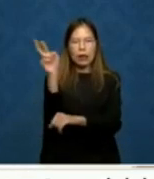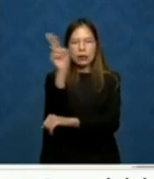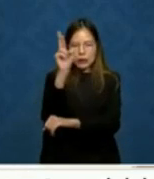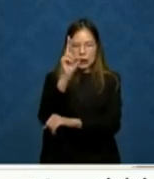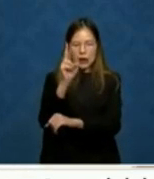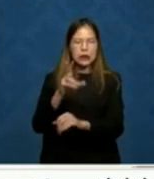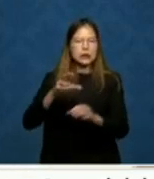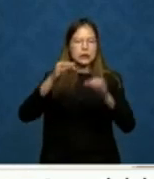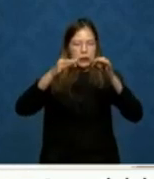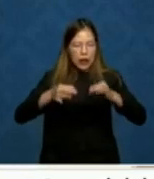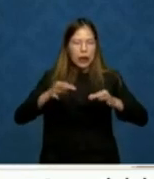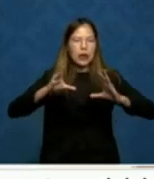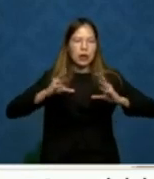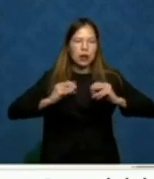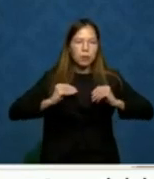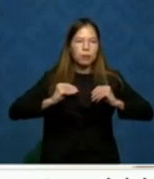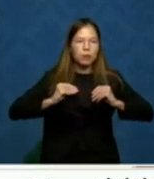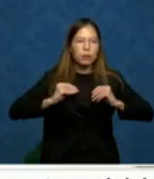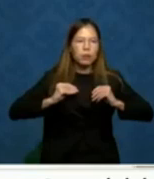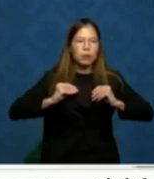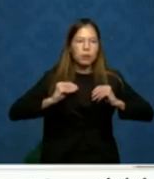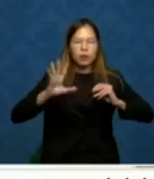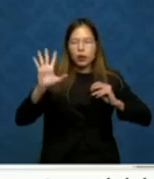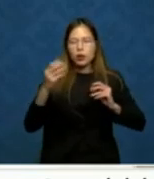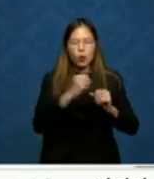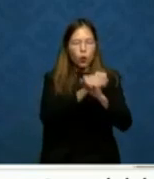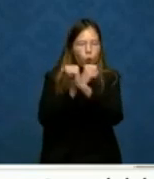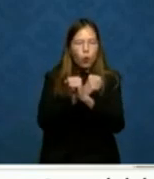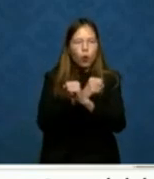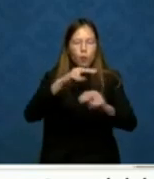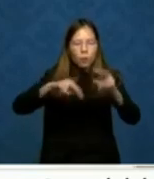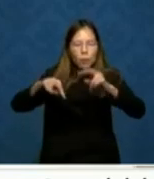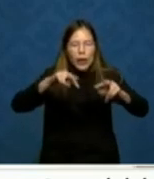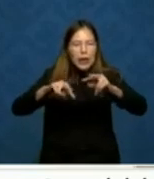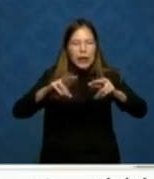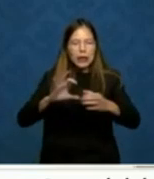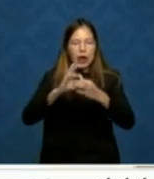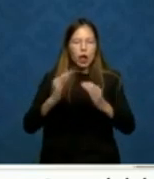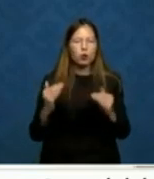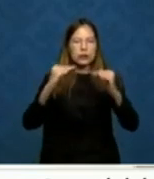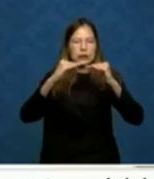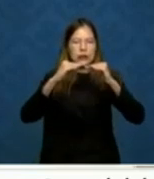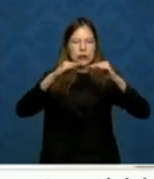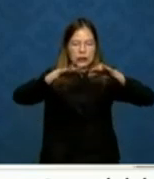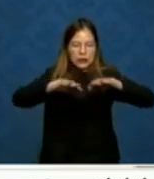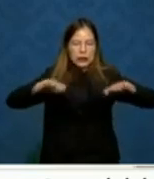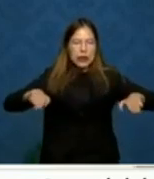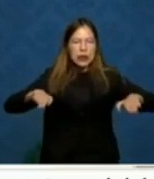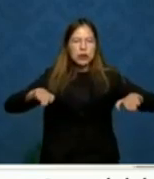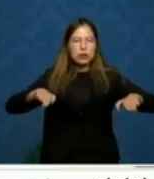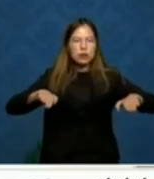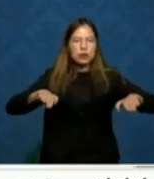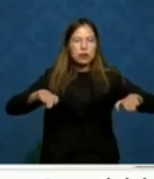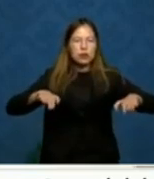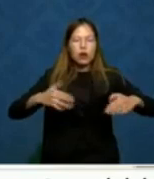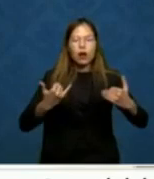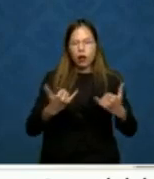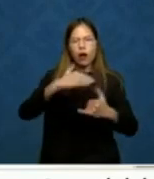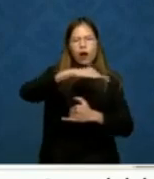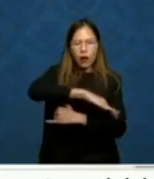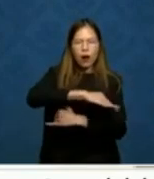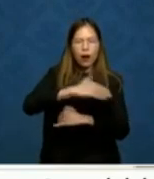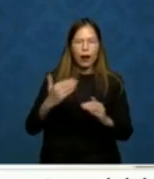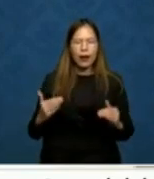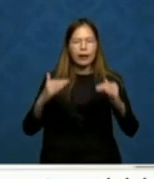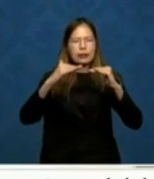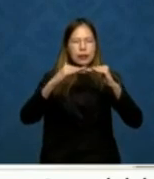ลักการที่สนับสนุนเน้นการคุ้มครองไปในประเด็นเรื่องของสิทธิเด็กและขณะนี้ในตอนเย็นเรากำลังพูดถึงหลักการ